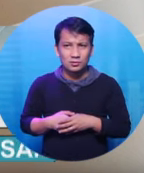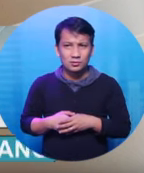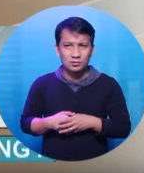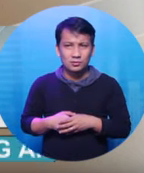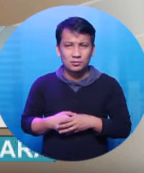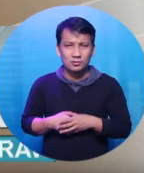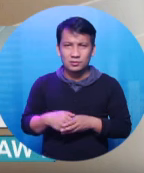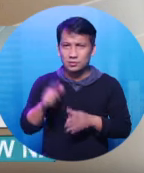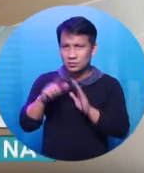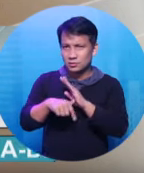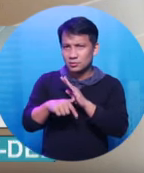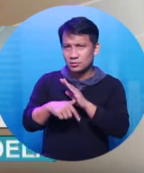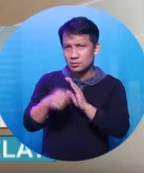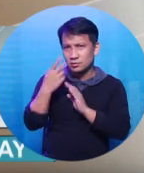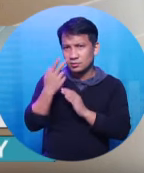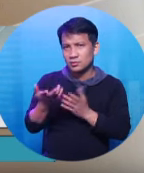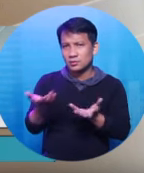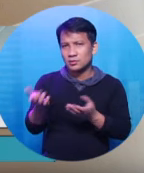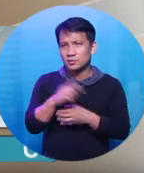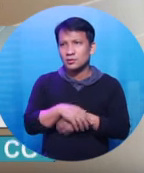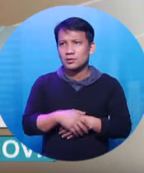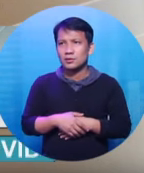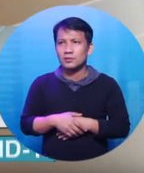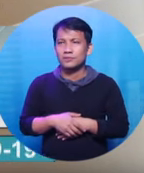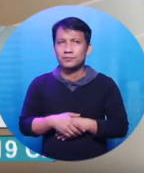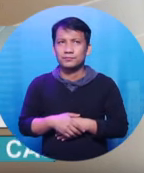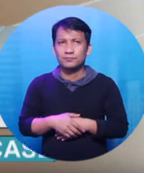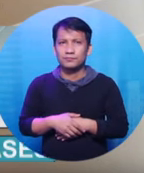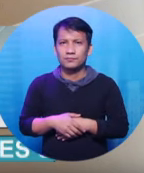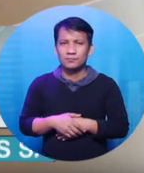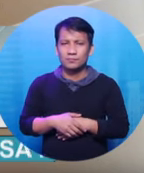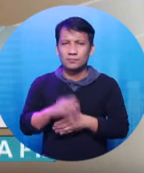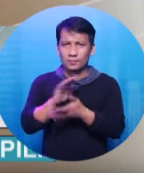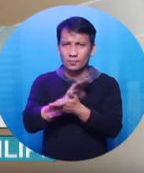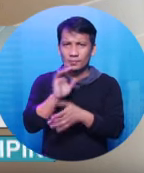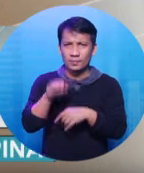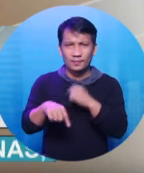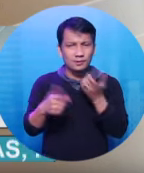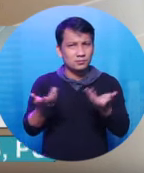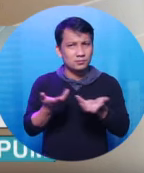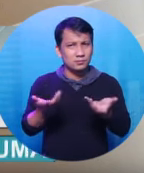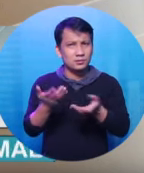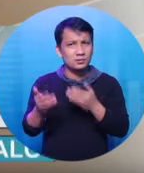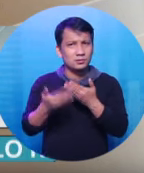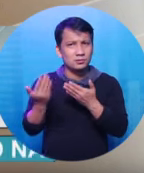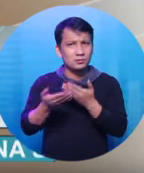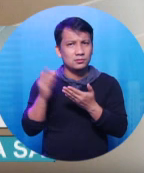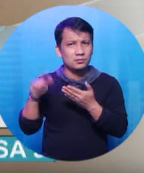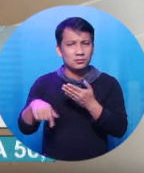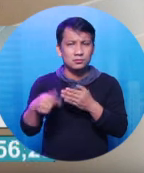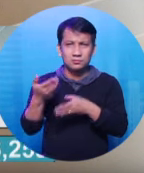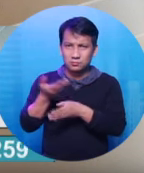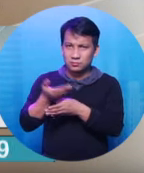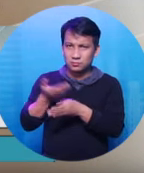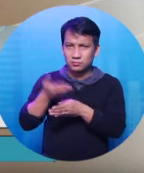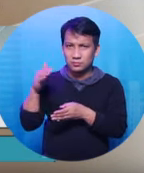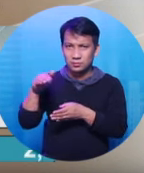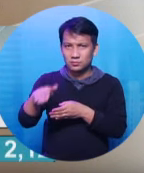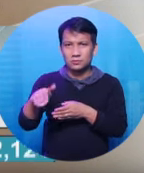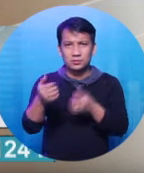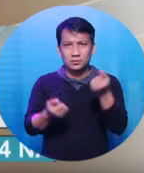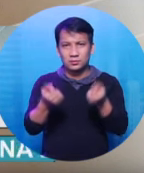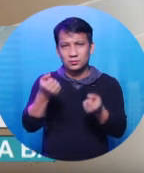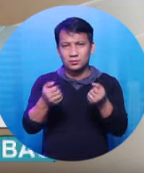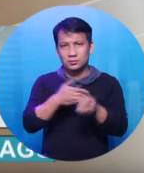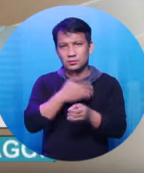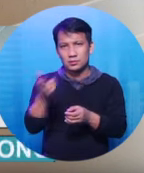everything maayos at first, okay, you would have papers. It's simple lang eh. Para kang bumili ng sasakyan na ipapadrive mo sa